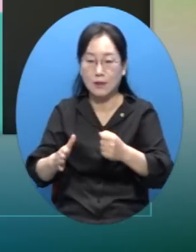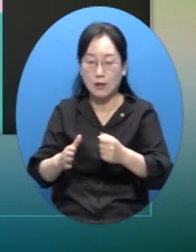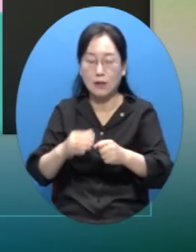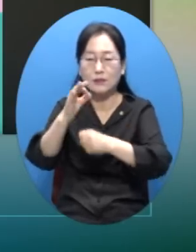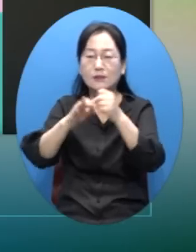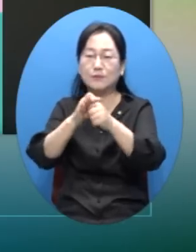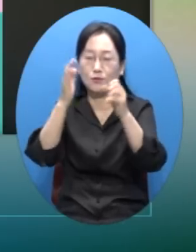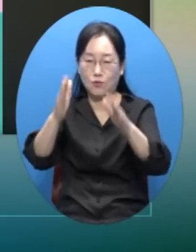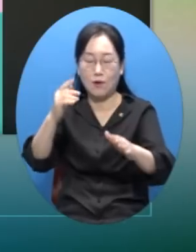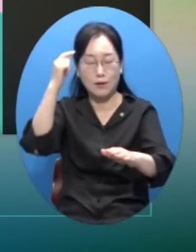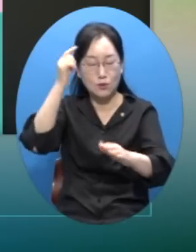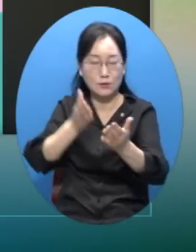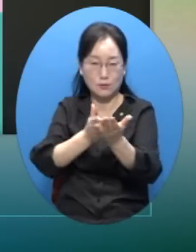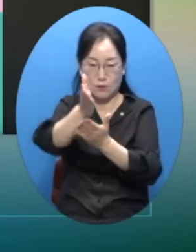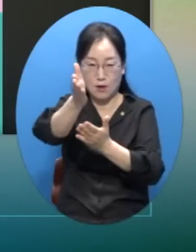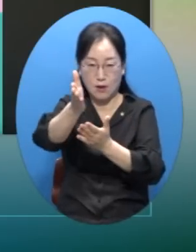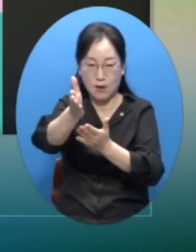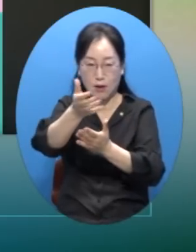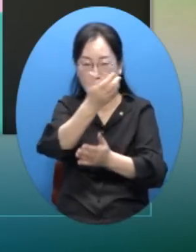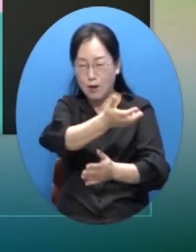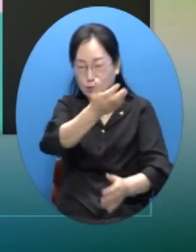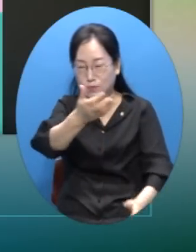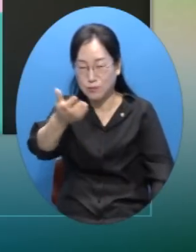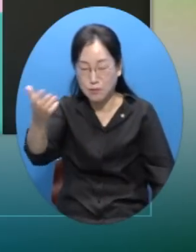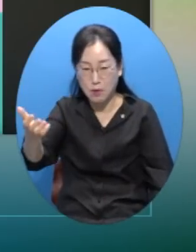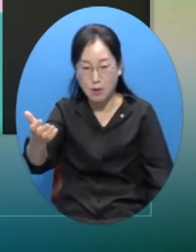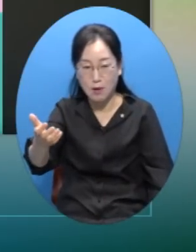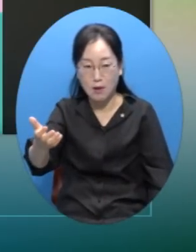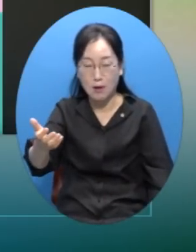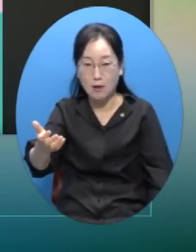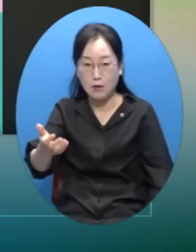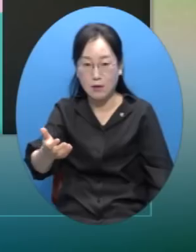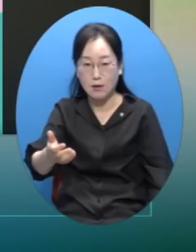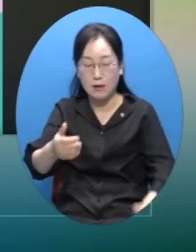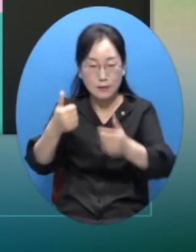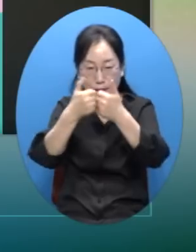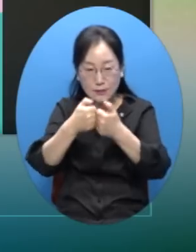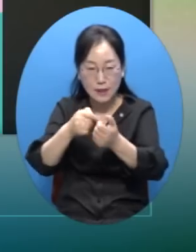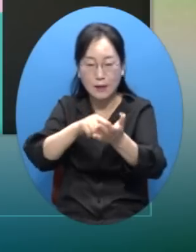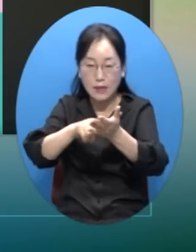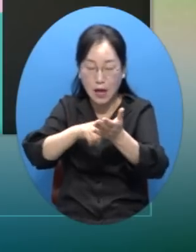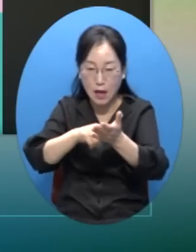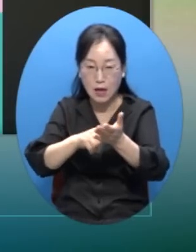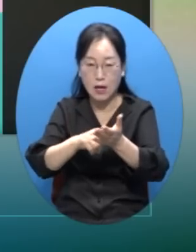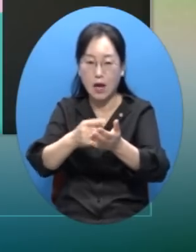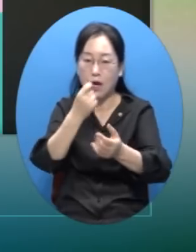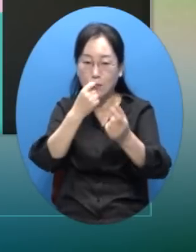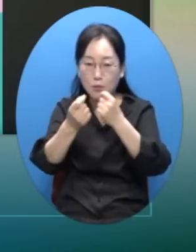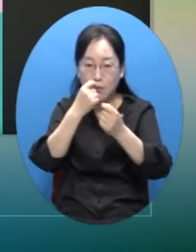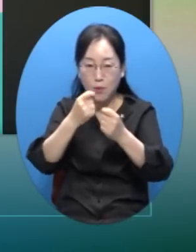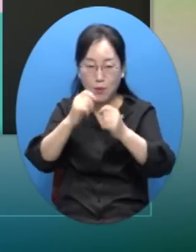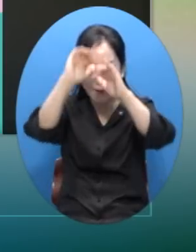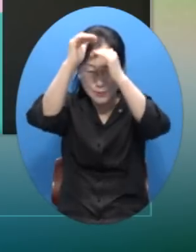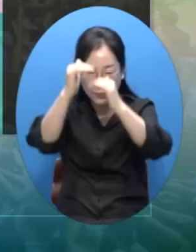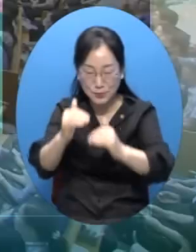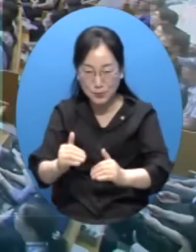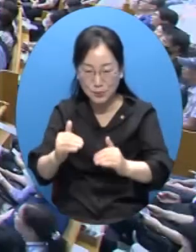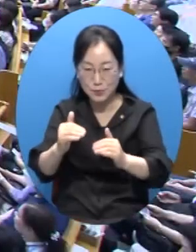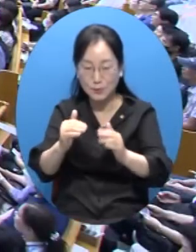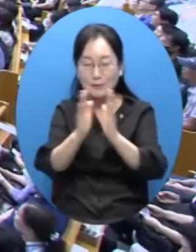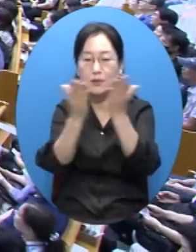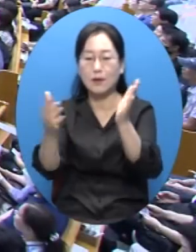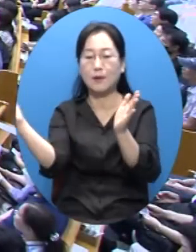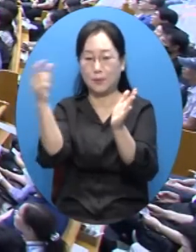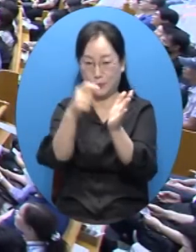정신과를 전전하면서 잘 맞는 병원을 찾아 약물 치료와 상담 치료를 받고 한 그 내용을 그대로 다 기록했습니다.